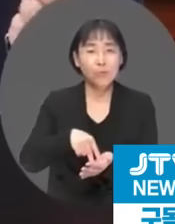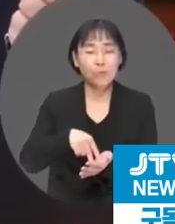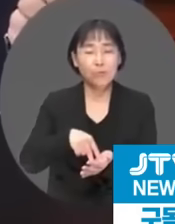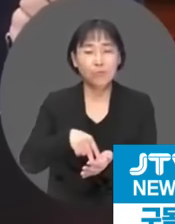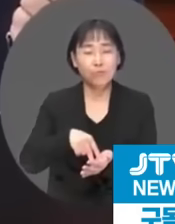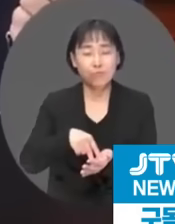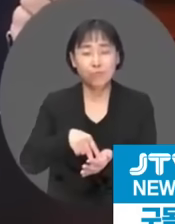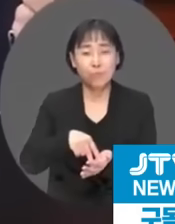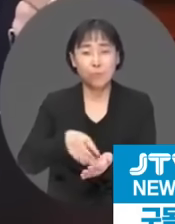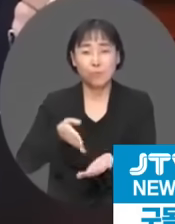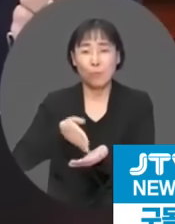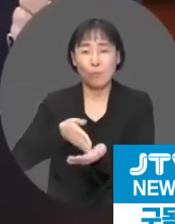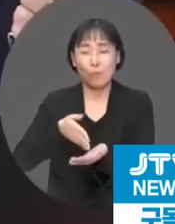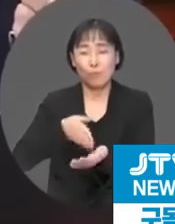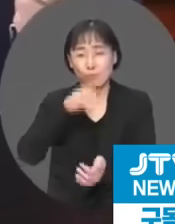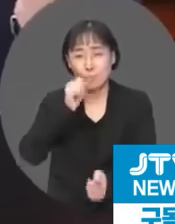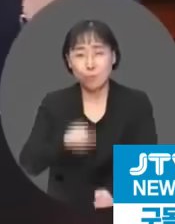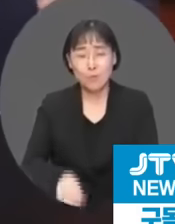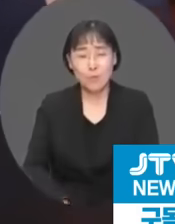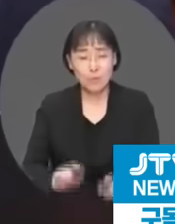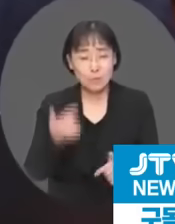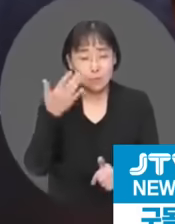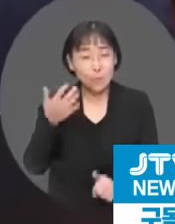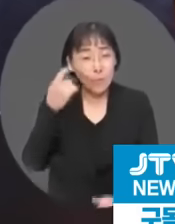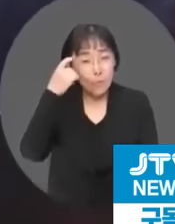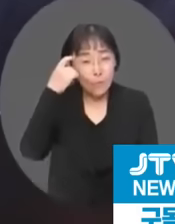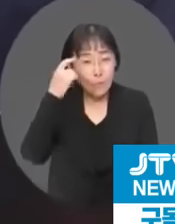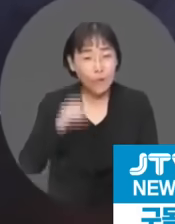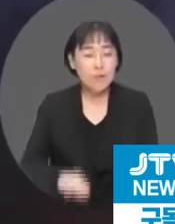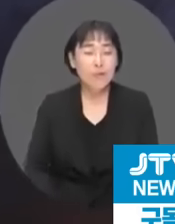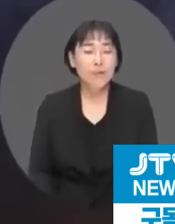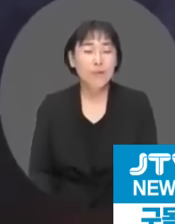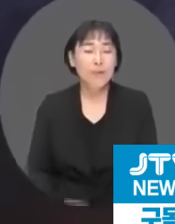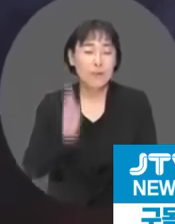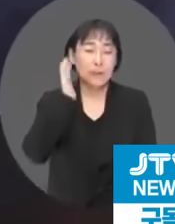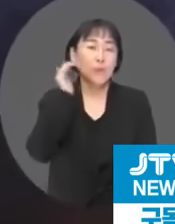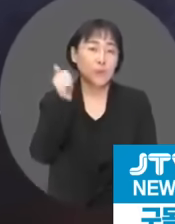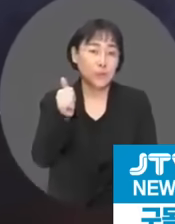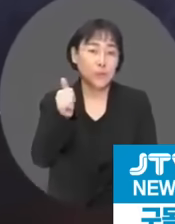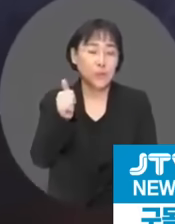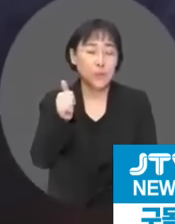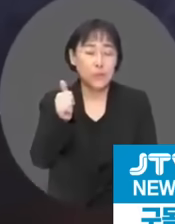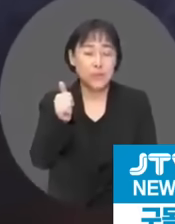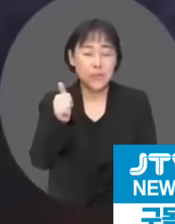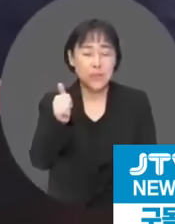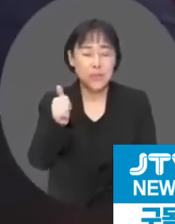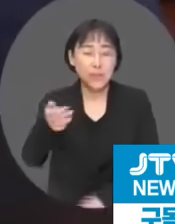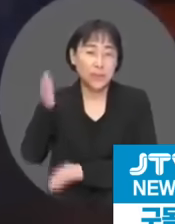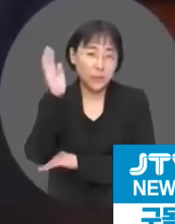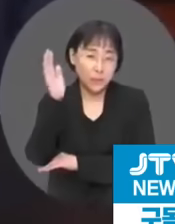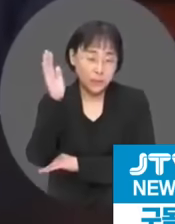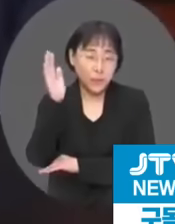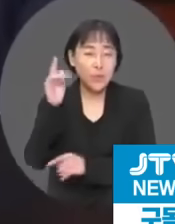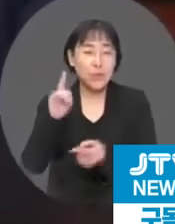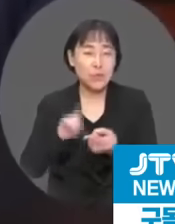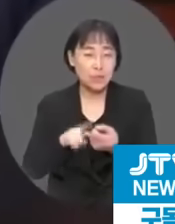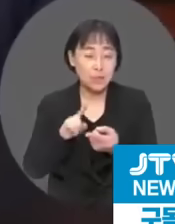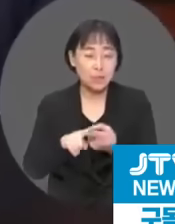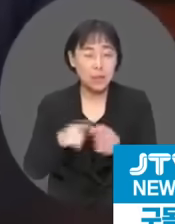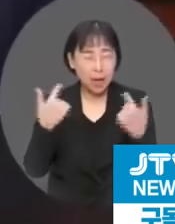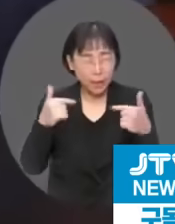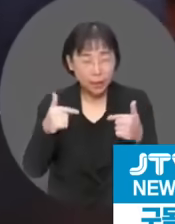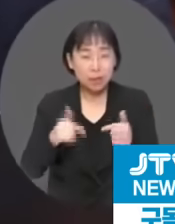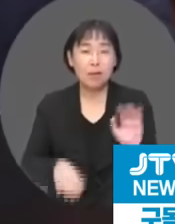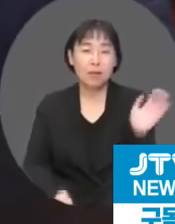돌파하는 그런 스타일 아니었습니까 대통령의 국회 시정 연설은 뭐 매년 있는 건 아니고요 총리가 대신하는